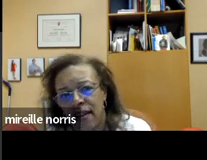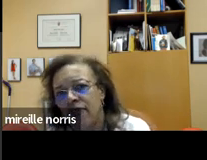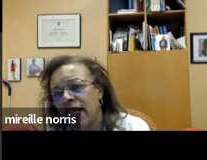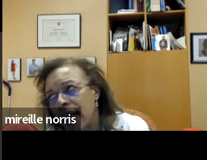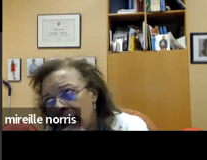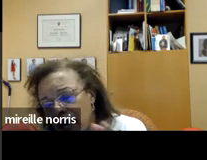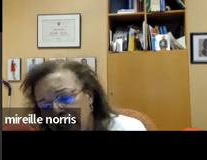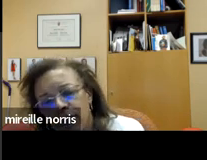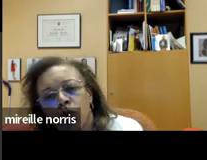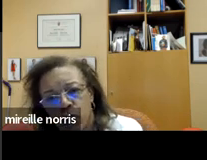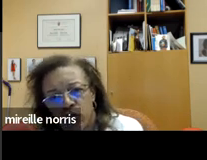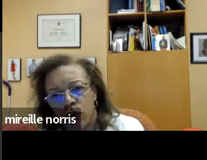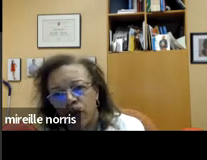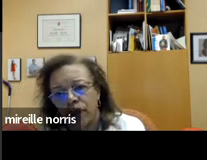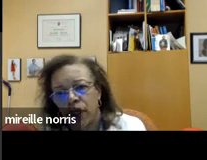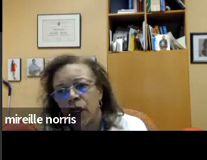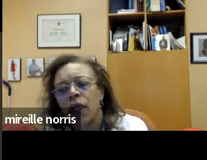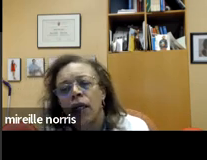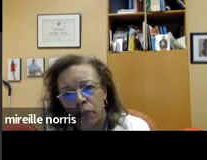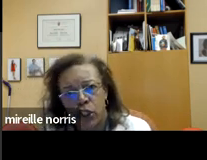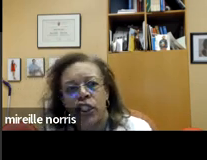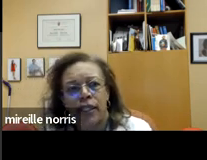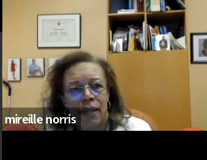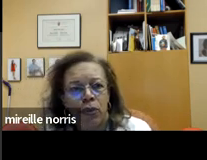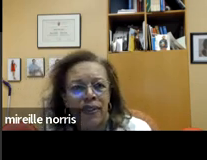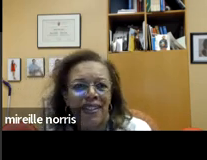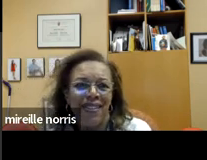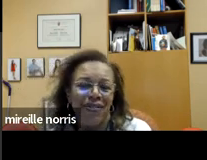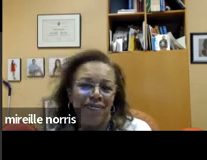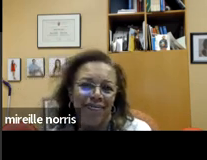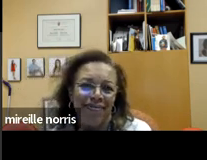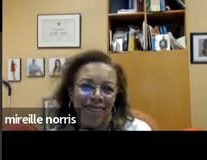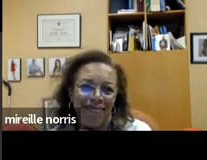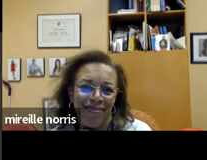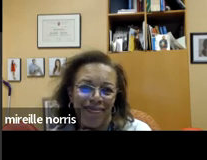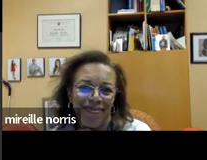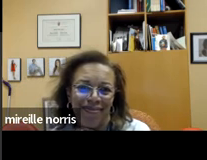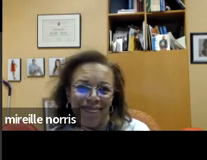désir vis-à-vis des autres cultures. Prochaine diapositive.